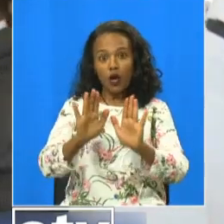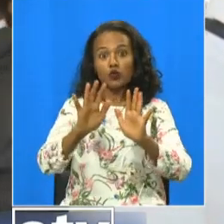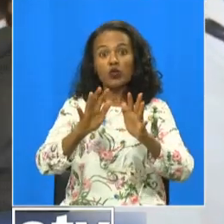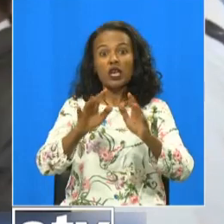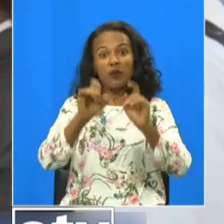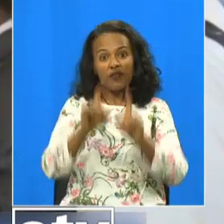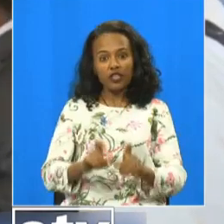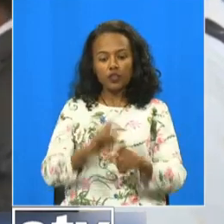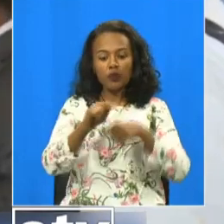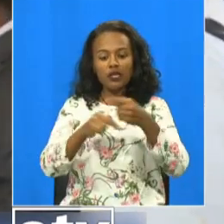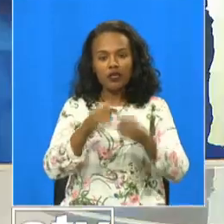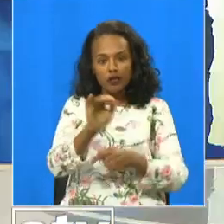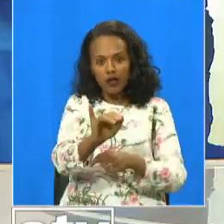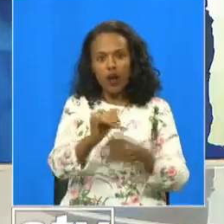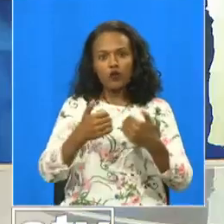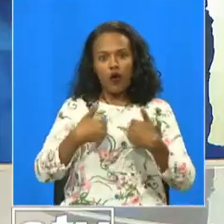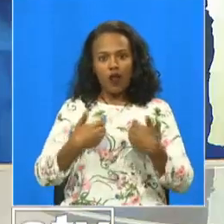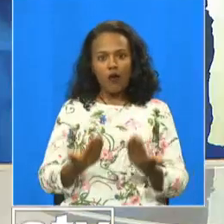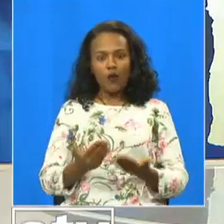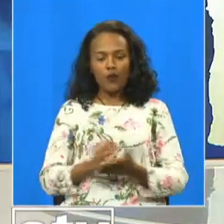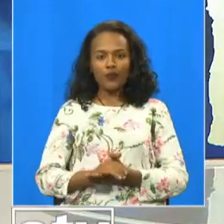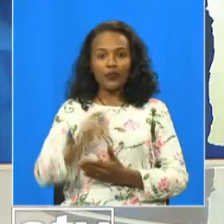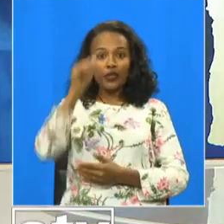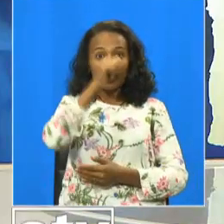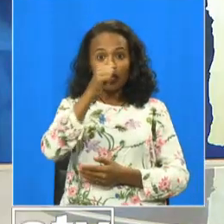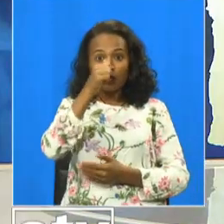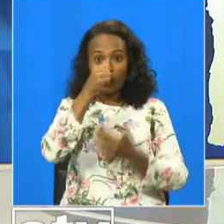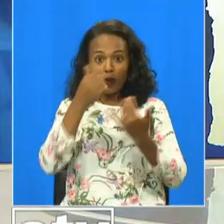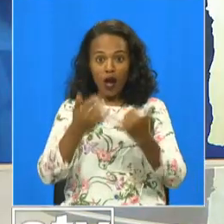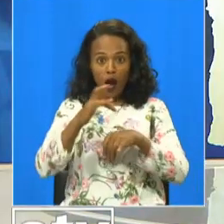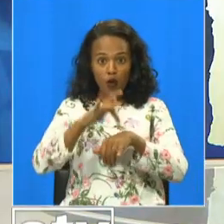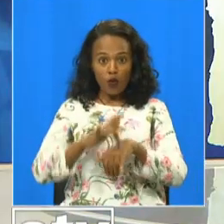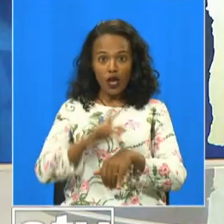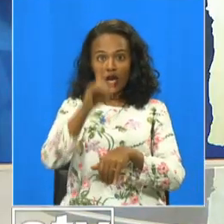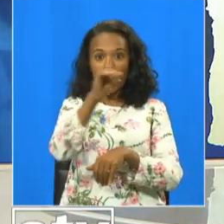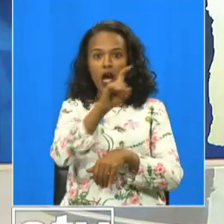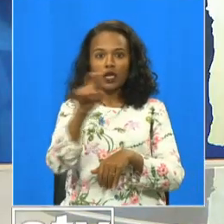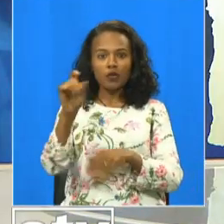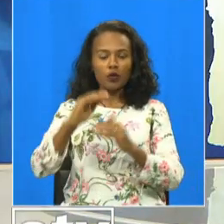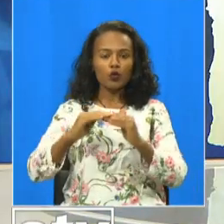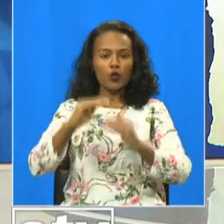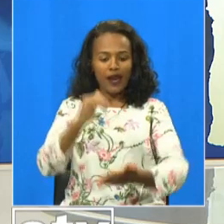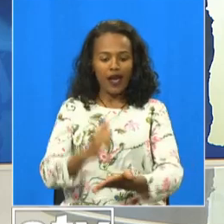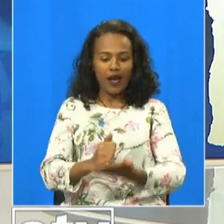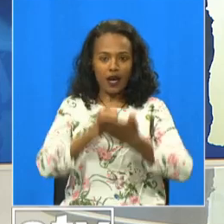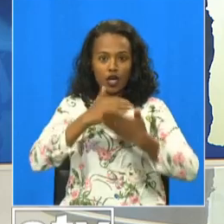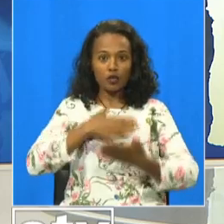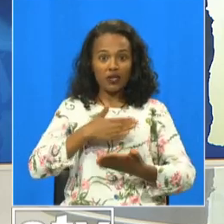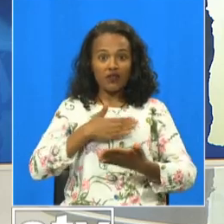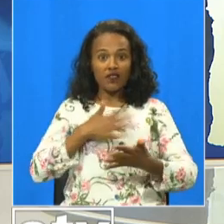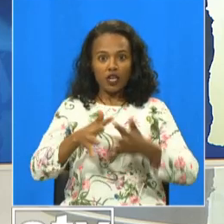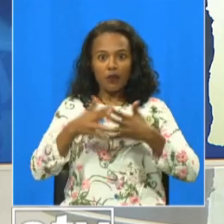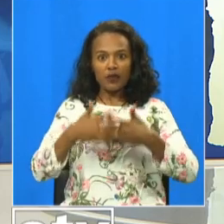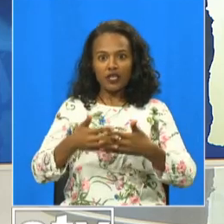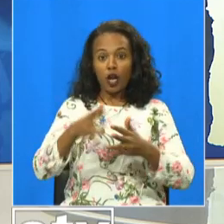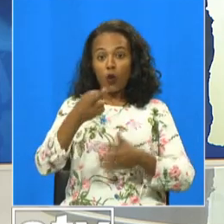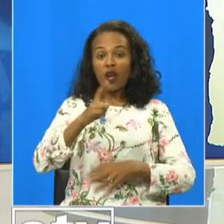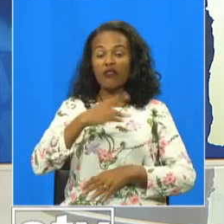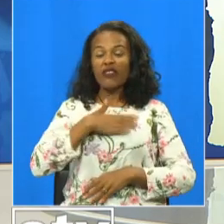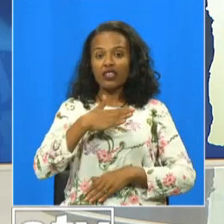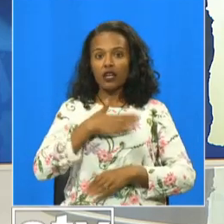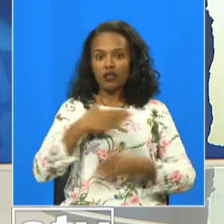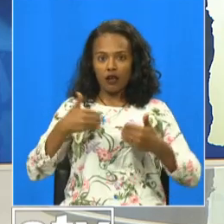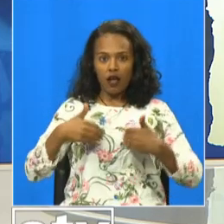የሚፈትሽበት ሂደትም አለው። ኢትዮጵያ አሁን ላይ ከ100 በላይ አጋዥ መተንፈሻ መሳሪያ ወይም ቬንትሌተር ያላት